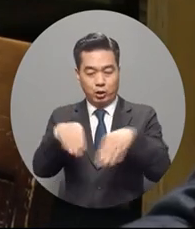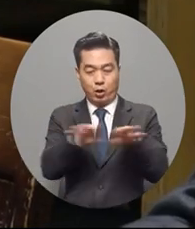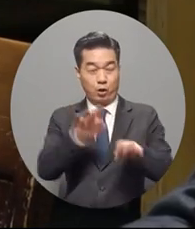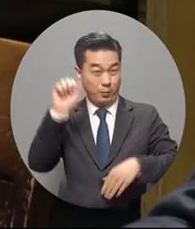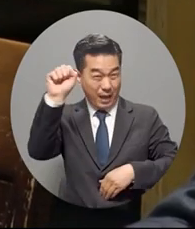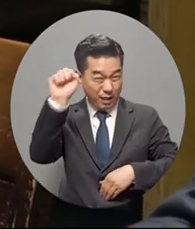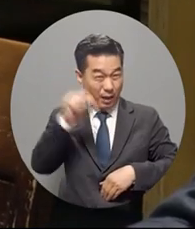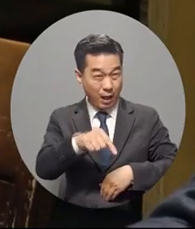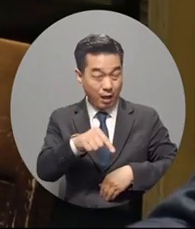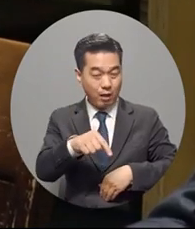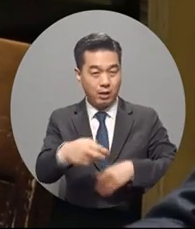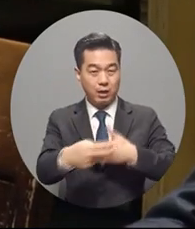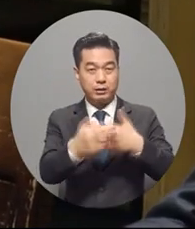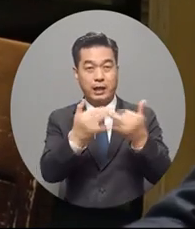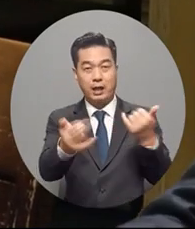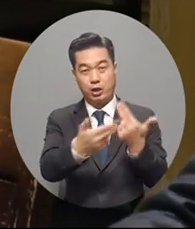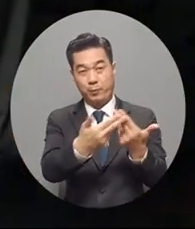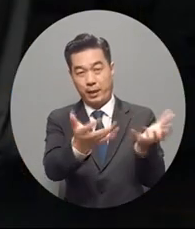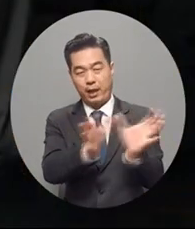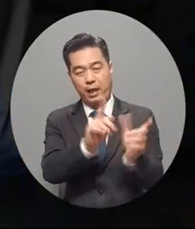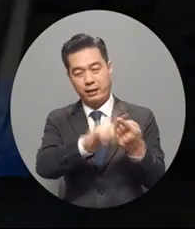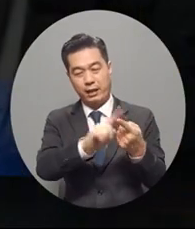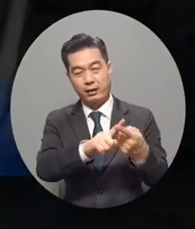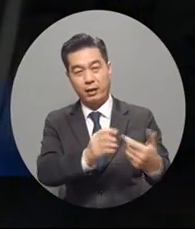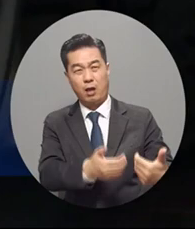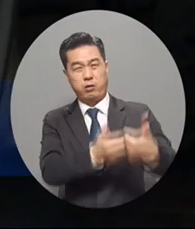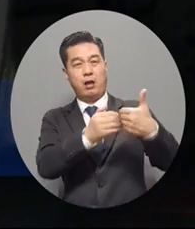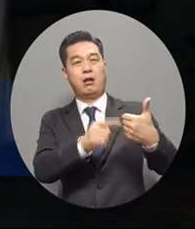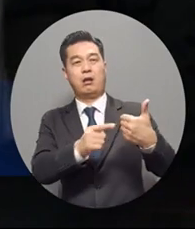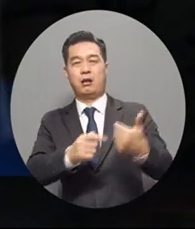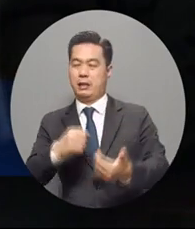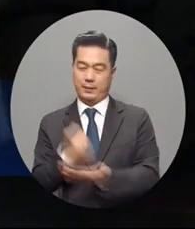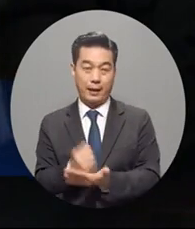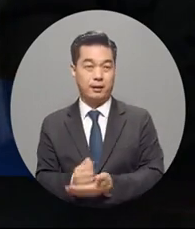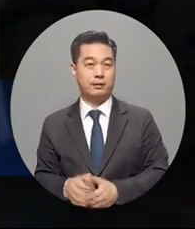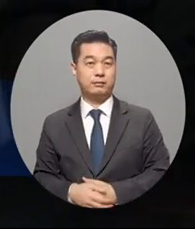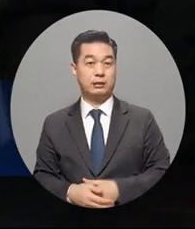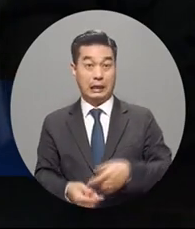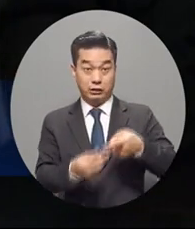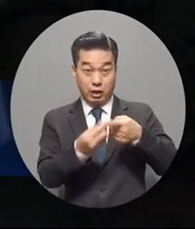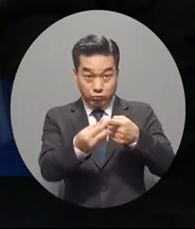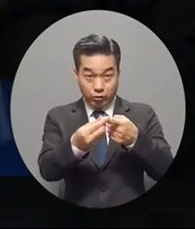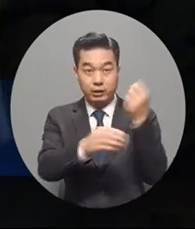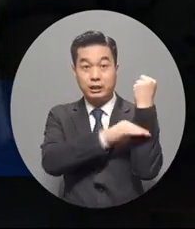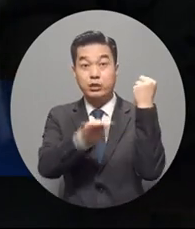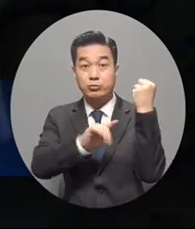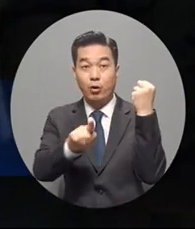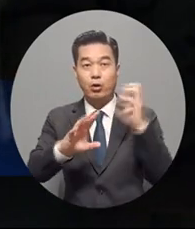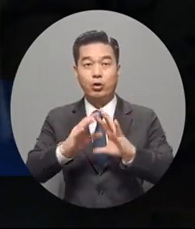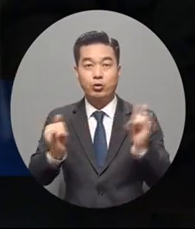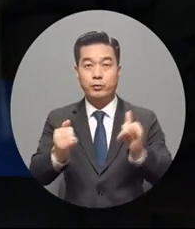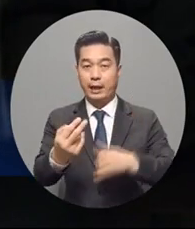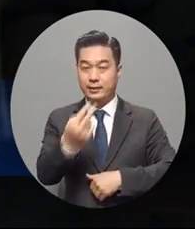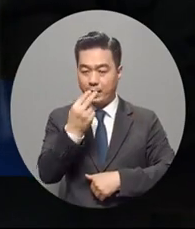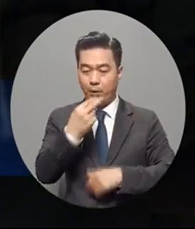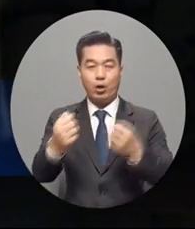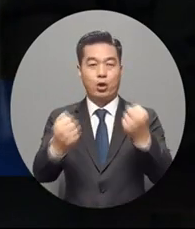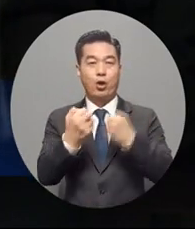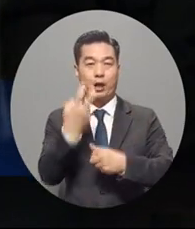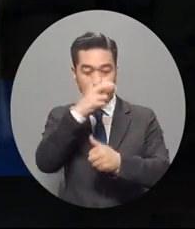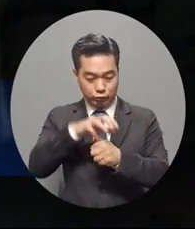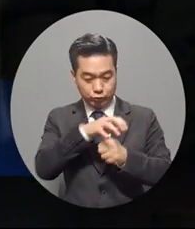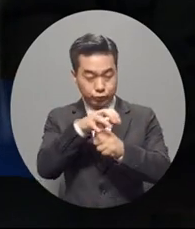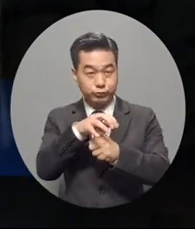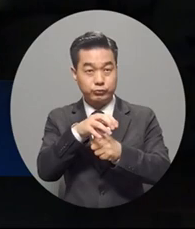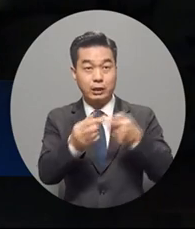의협의 강경 대응을 비판했습니다. 최우선의 판단 기준은 국민의 생명과 건강 수호에 두어야 한다는 것을 잊어서는